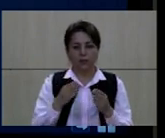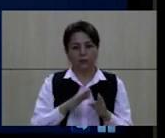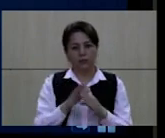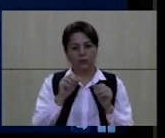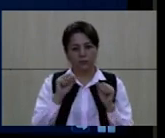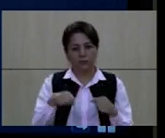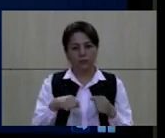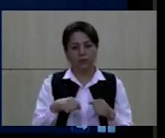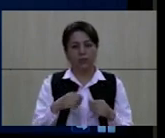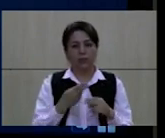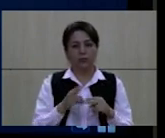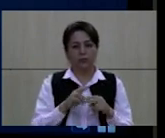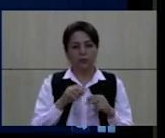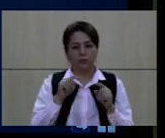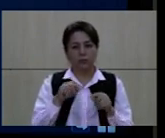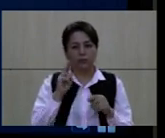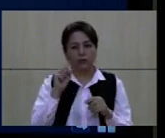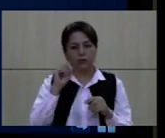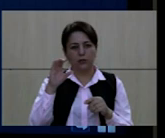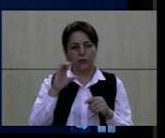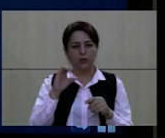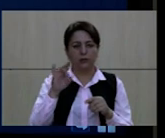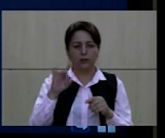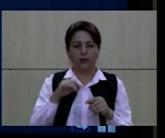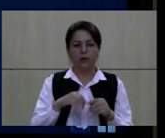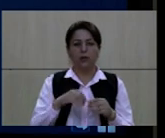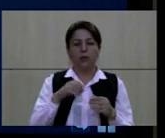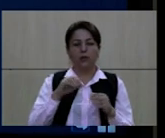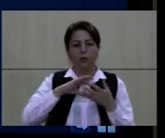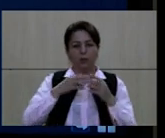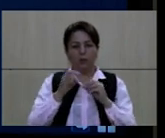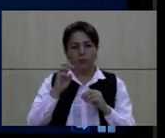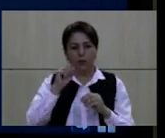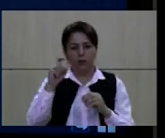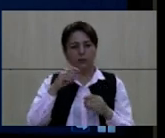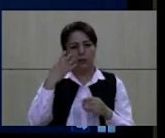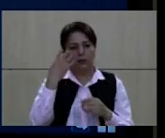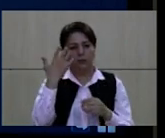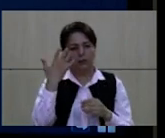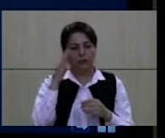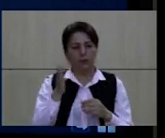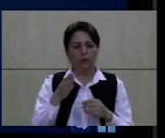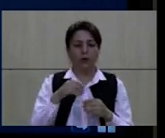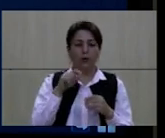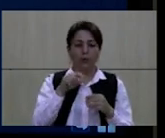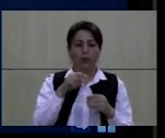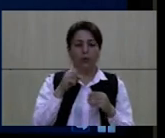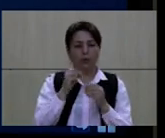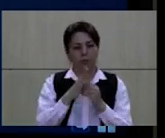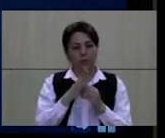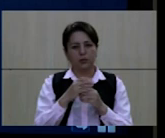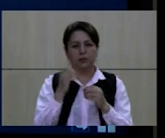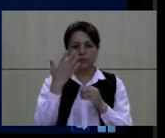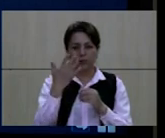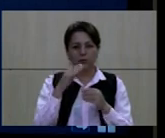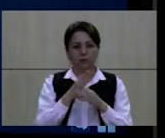mumkin. Chunki bu kasrlarga umumiy maxraj 45 bo'ladi. Chunki 45 15 ga ham 5 ga ham